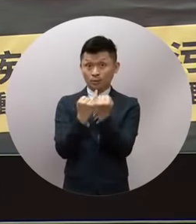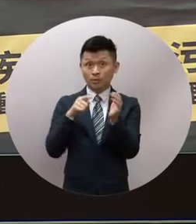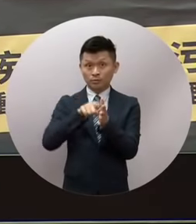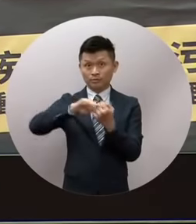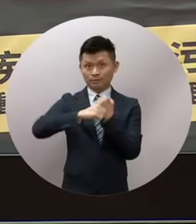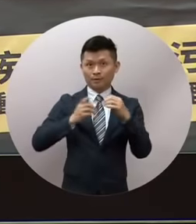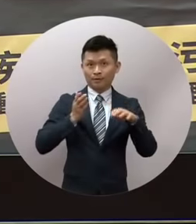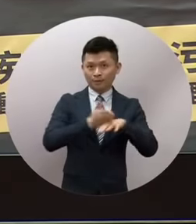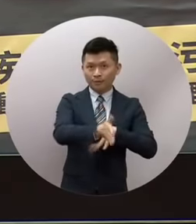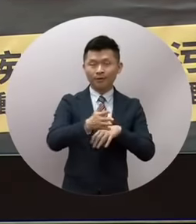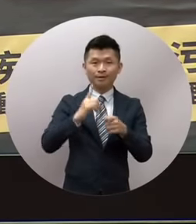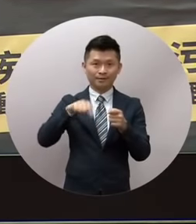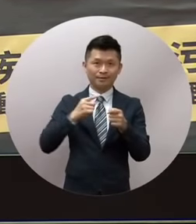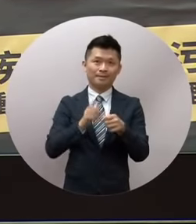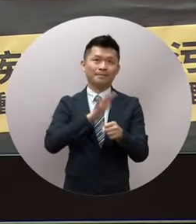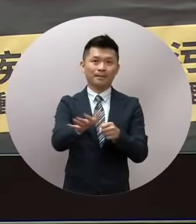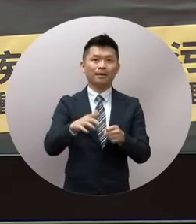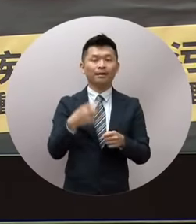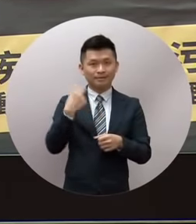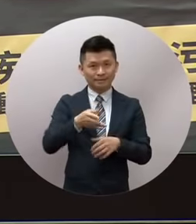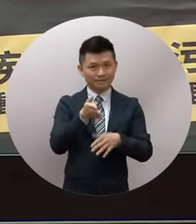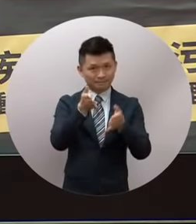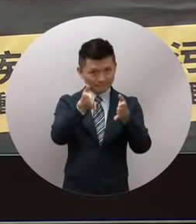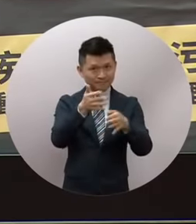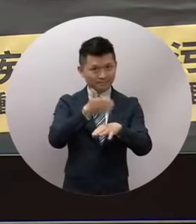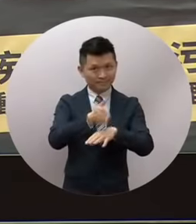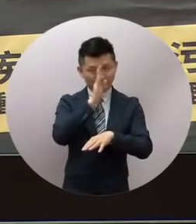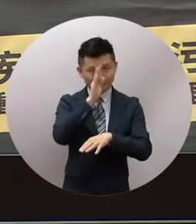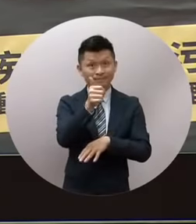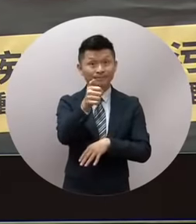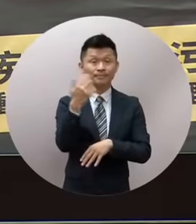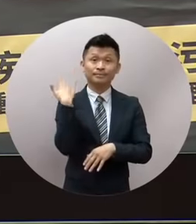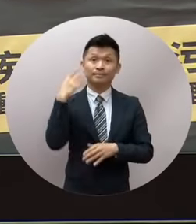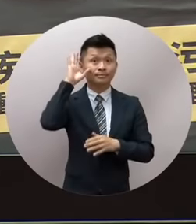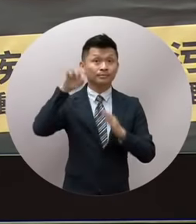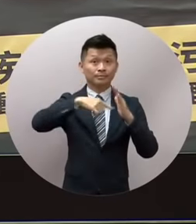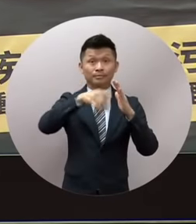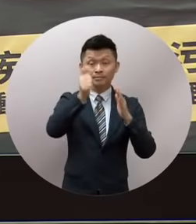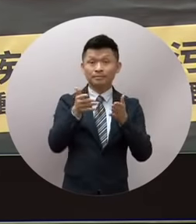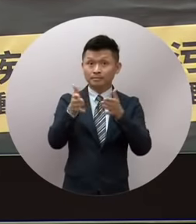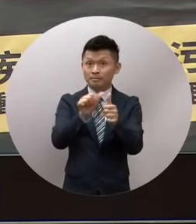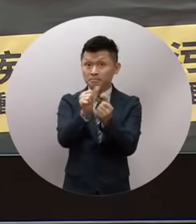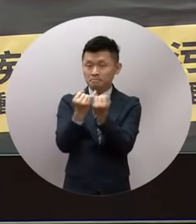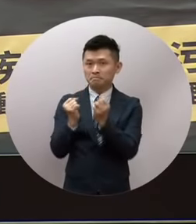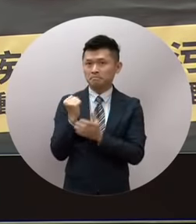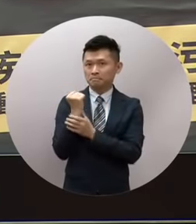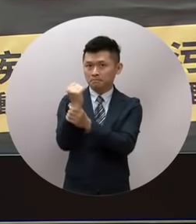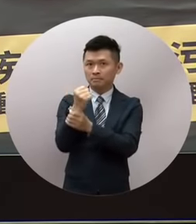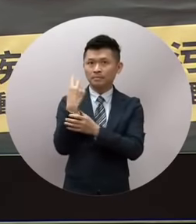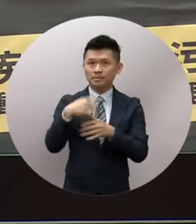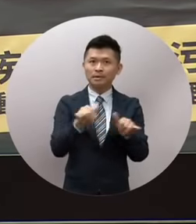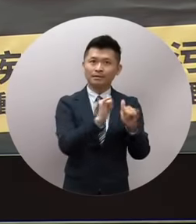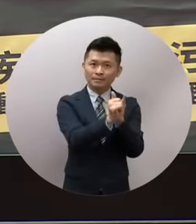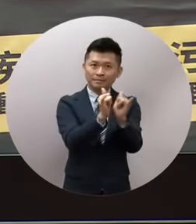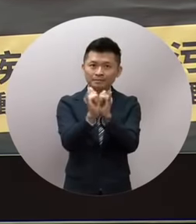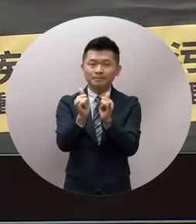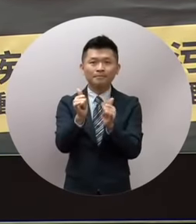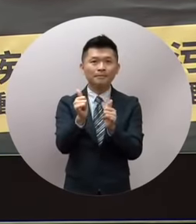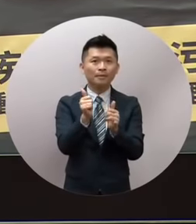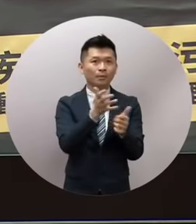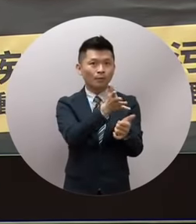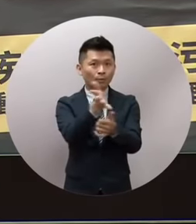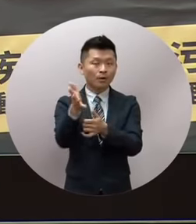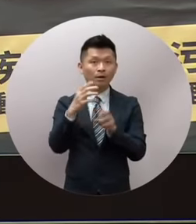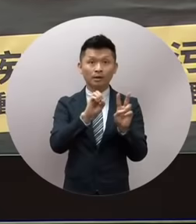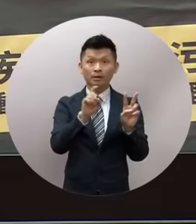同婚专法刚通过一周年，我们想再次表达感谢，就是说过去苏院长很愿意为同志大力的支持，然后也从民间朋友那边得知到说院长